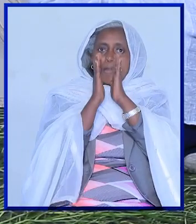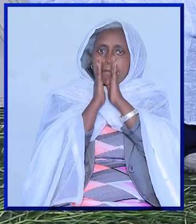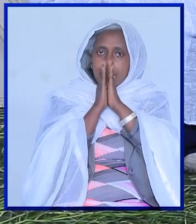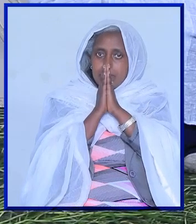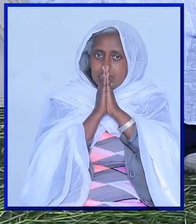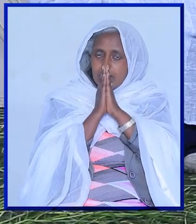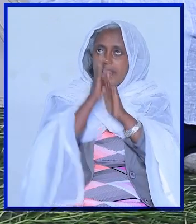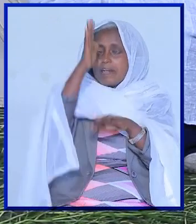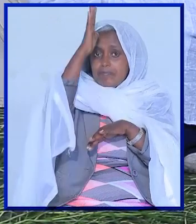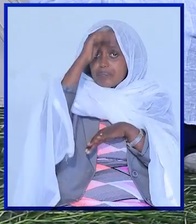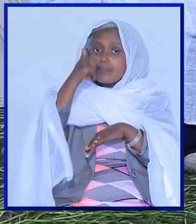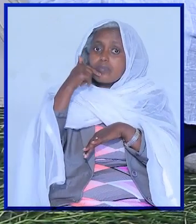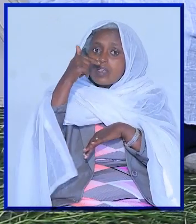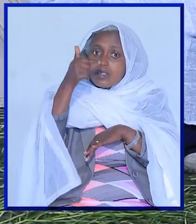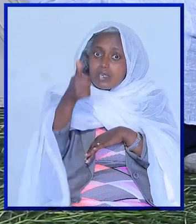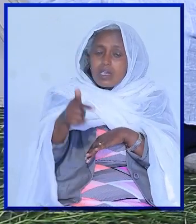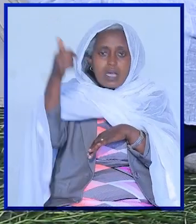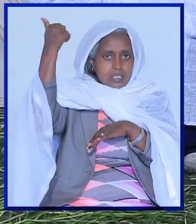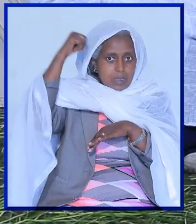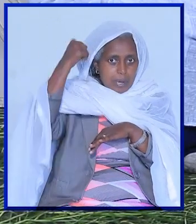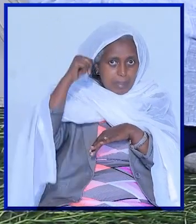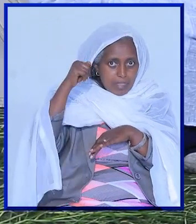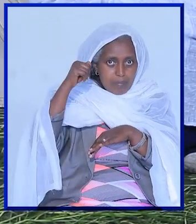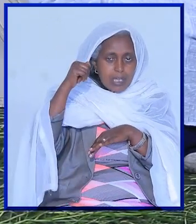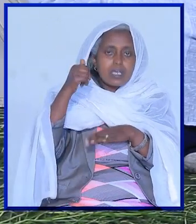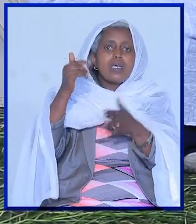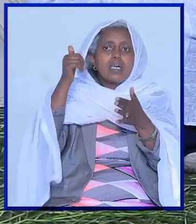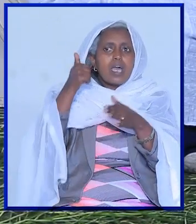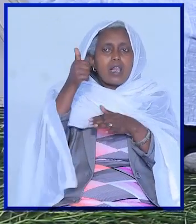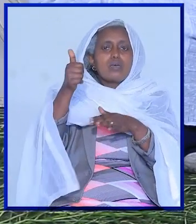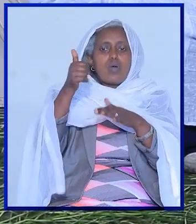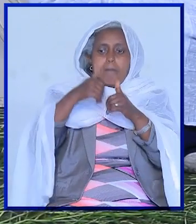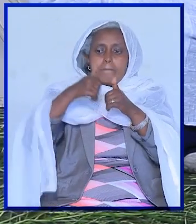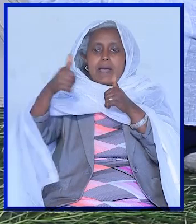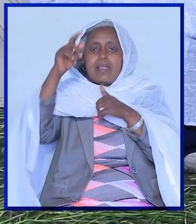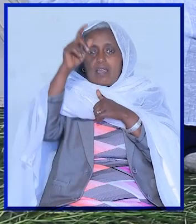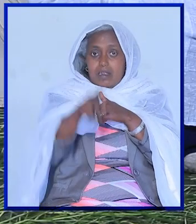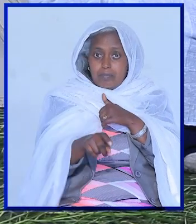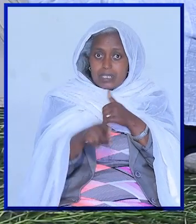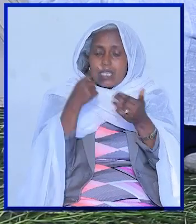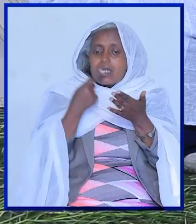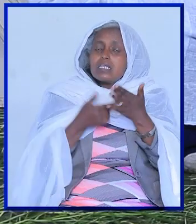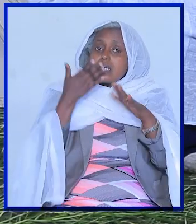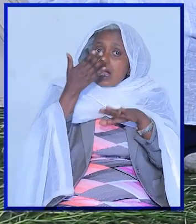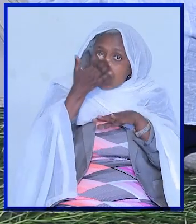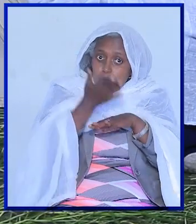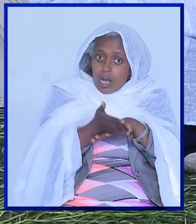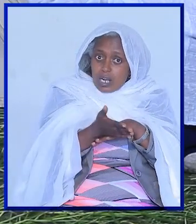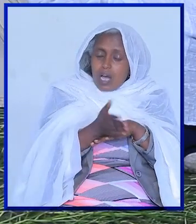መጸለይ፣ ለአባቶች ነግራ ጸበል መጠመቅ፣ ከራሷ ማራቅ አለባት። ከዛ